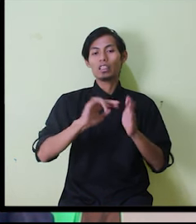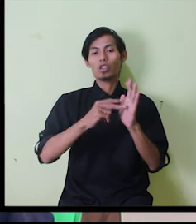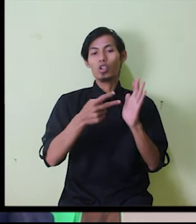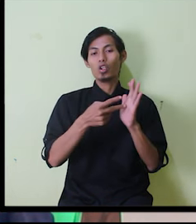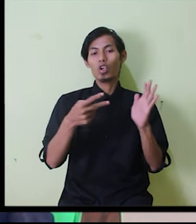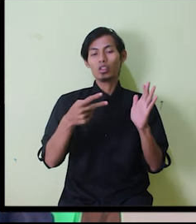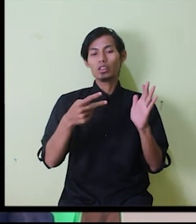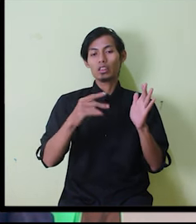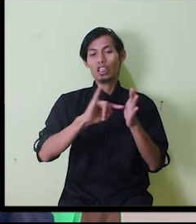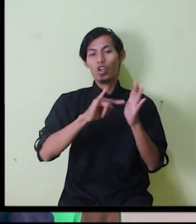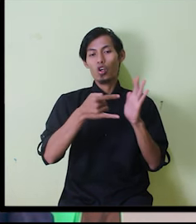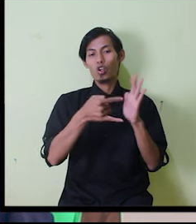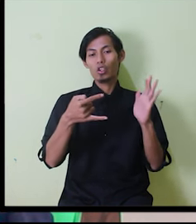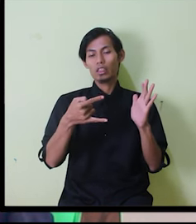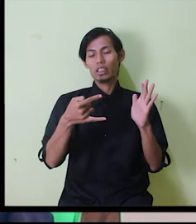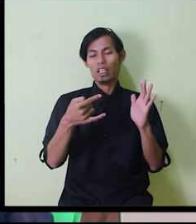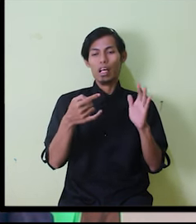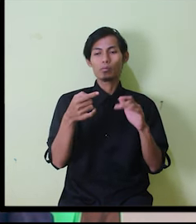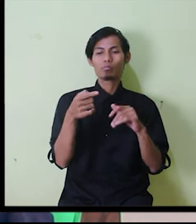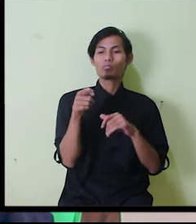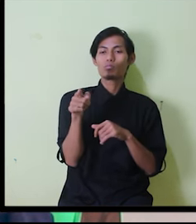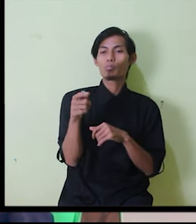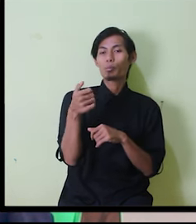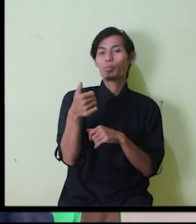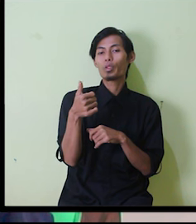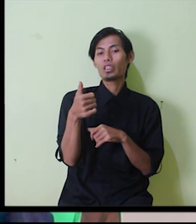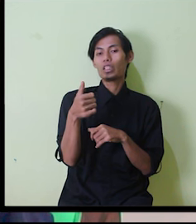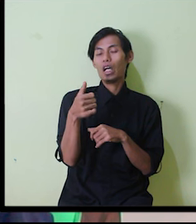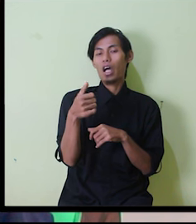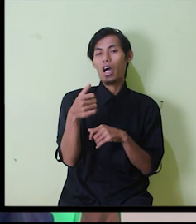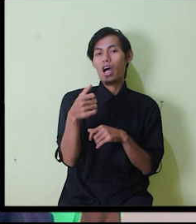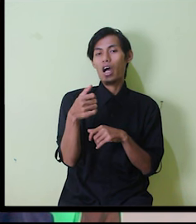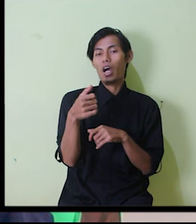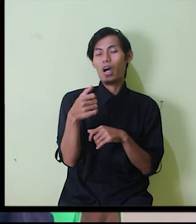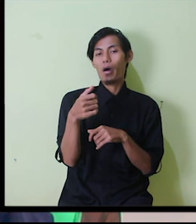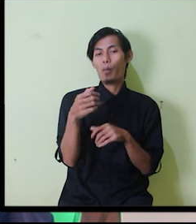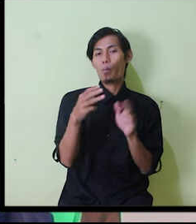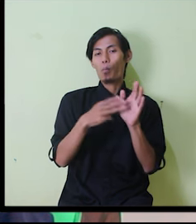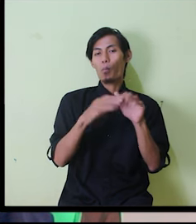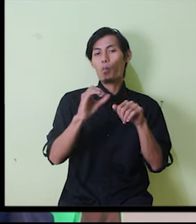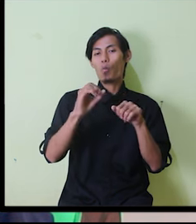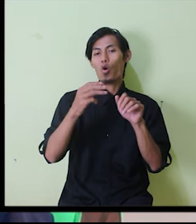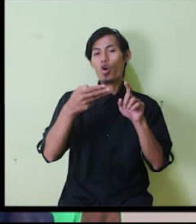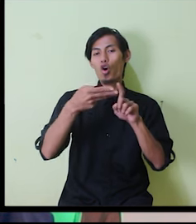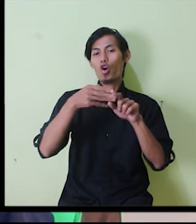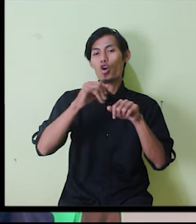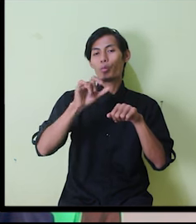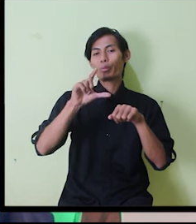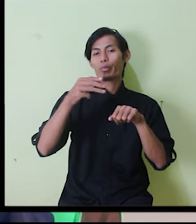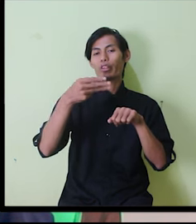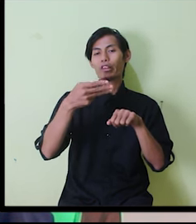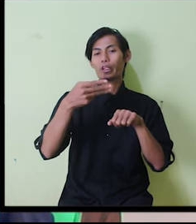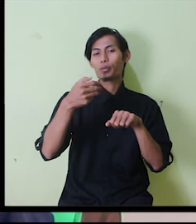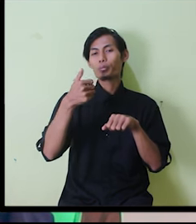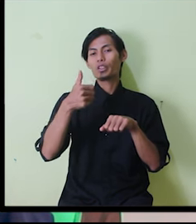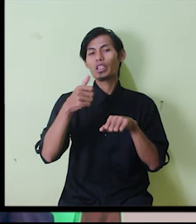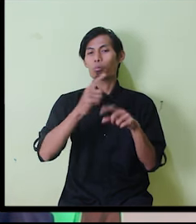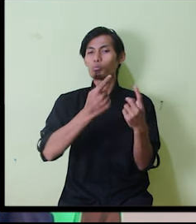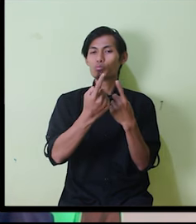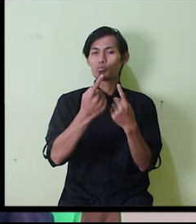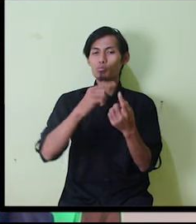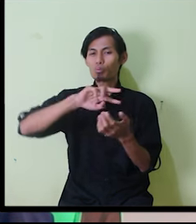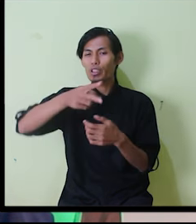bahwasanya itu dia bisa mobile itu I tidak tidak melulu harus di tempat tidak B tidak apa namanya